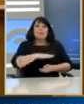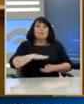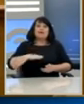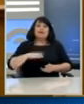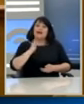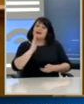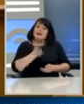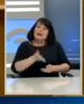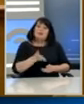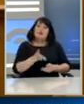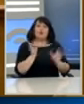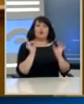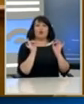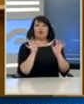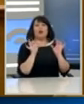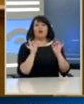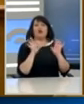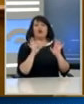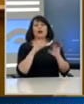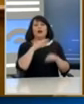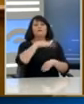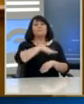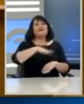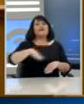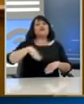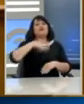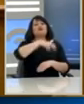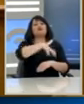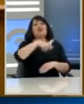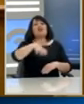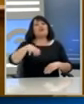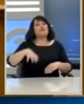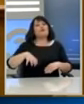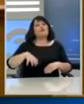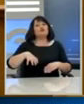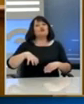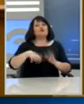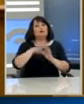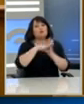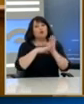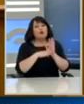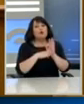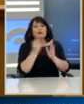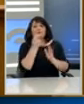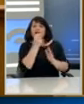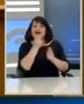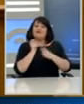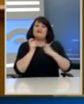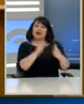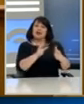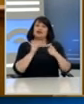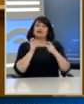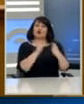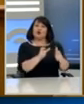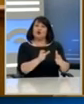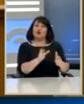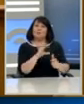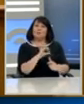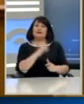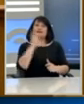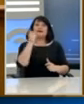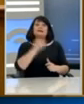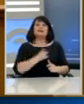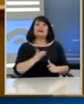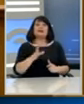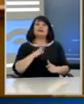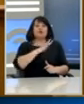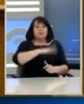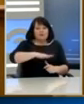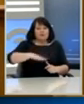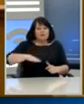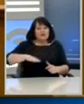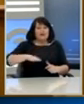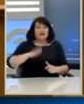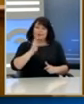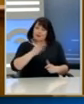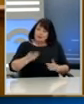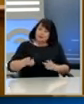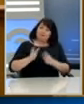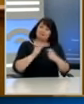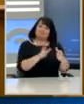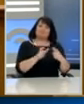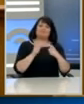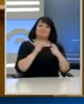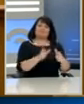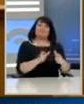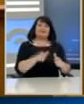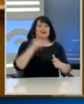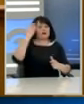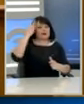έχουν πρόσβαση δωρεάν σε παιδικούς σταθμούς. Το πρόγραμμα των σχολικών γευμάτων για να καλύψει το 50% των παιδιών που είναι